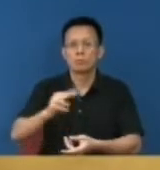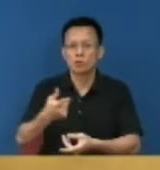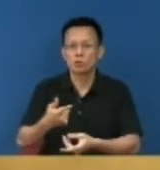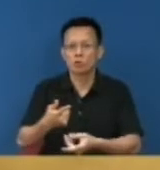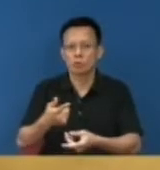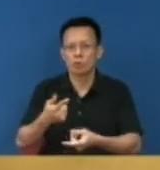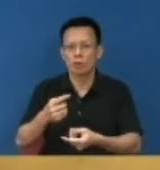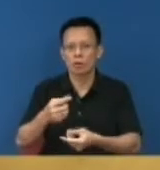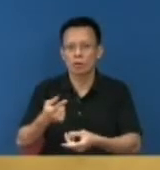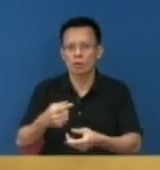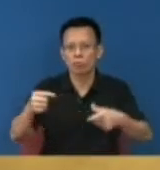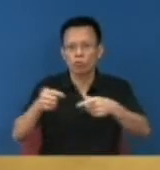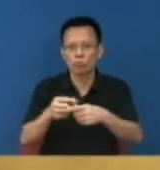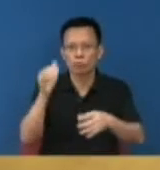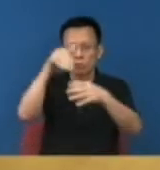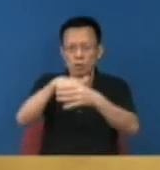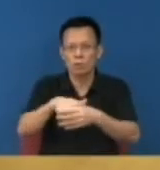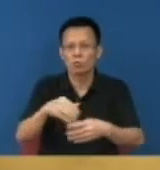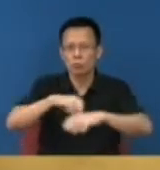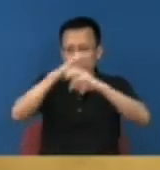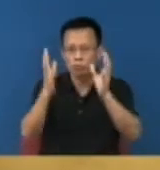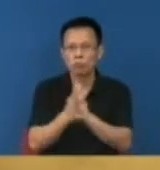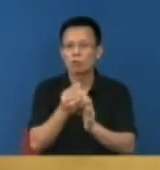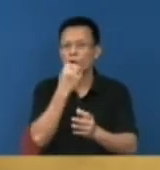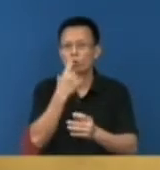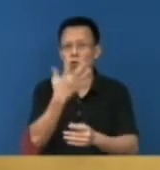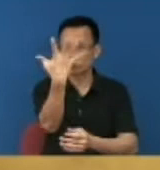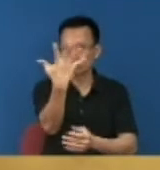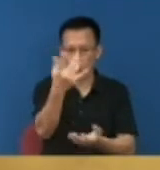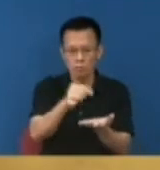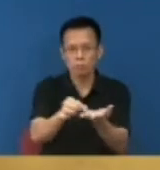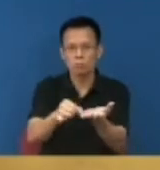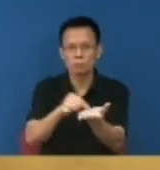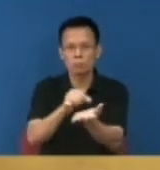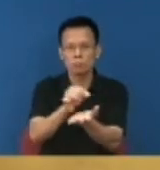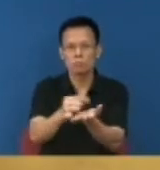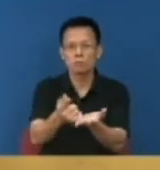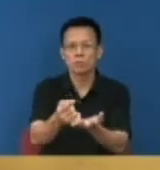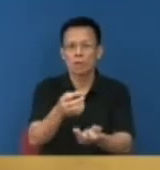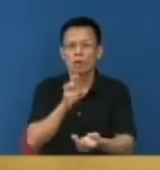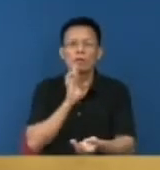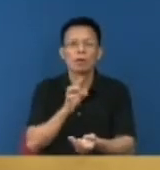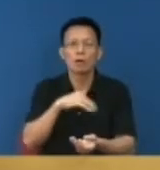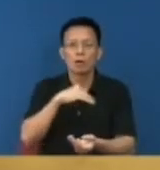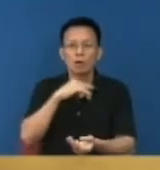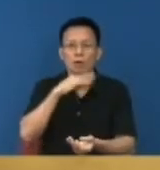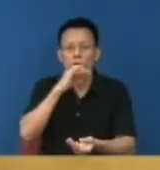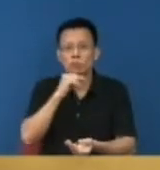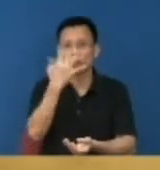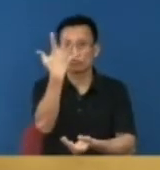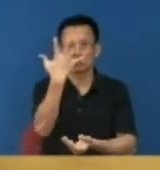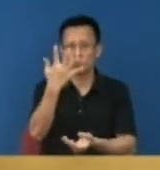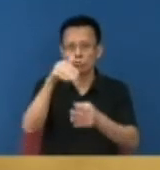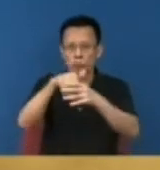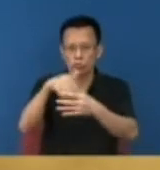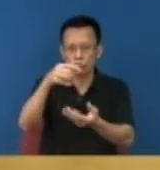全香港只有五個大的選區，即是這個立法會的選區，如果有五個議員分別在五個選區一起辭